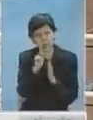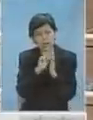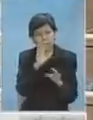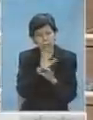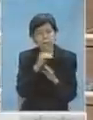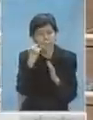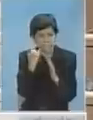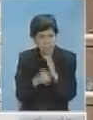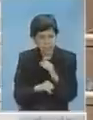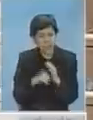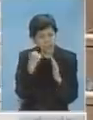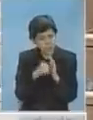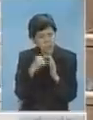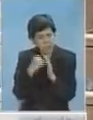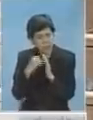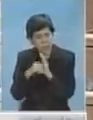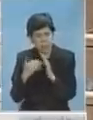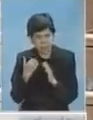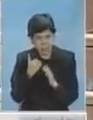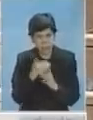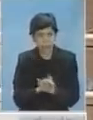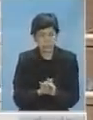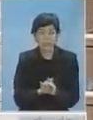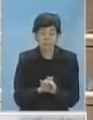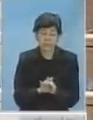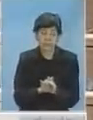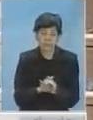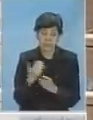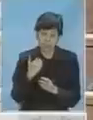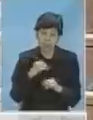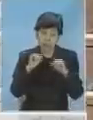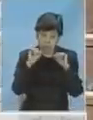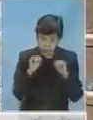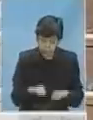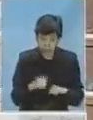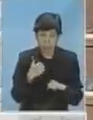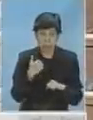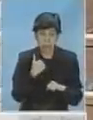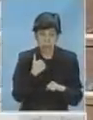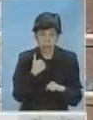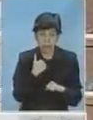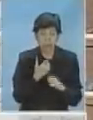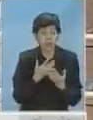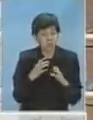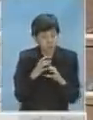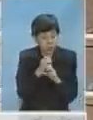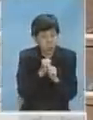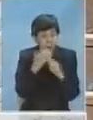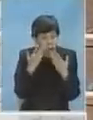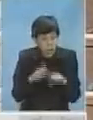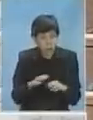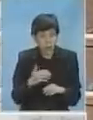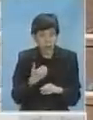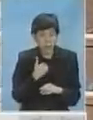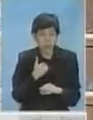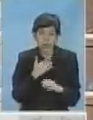คับการประชุมมาหลายครั้งนะครับคืออย่างนี้ครับเมื่อมีการลงมติมีการปิดการลงคะแนนแล้วมี